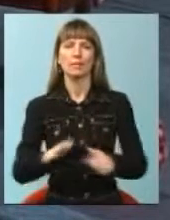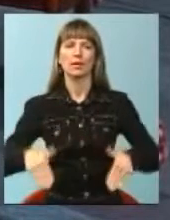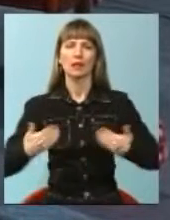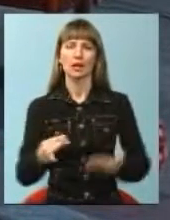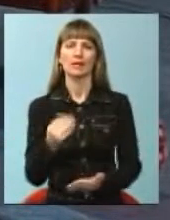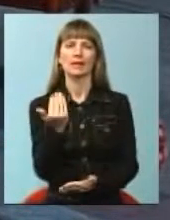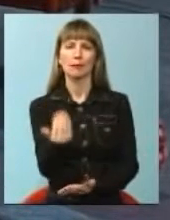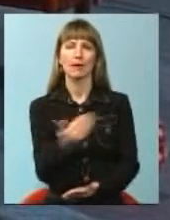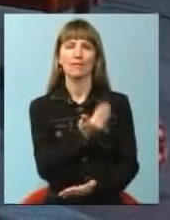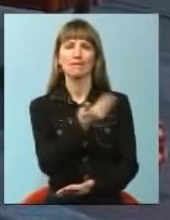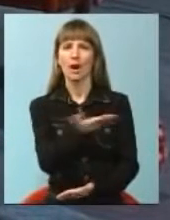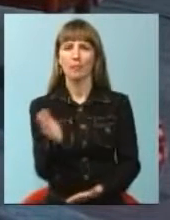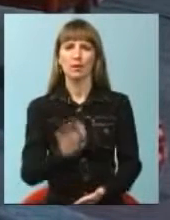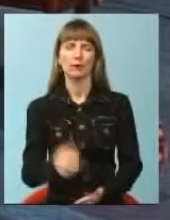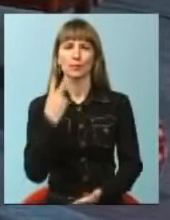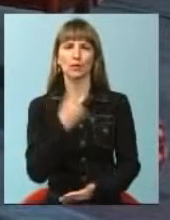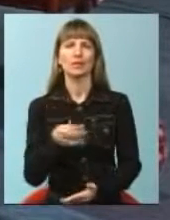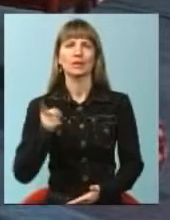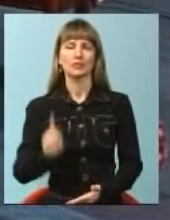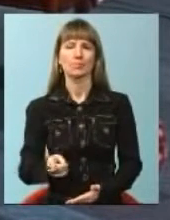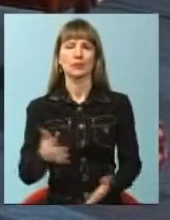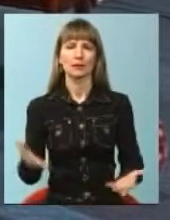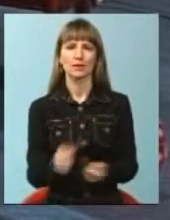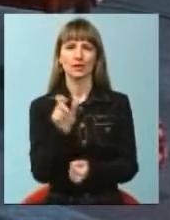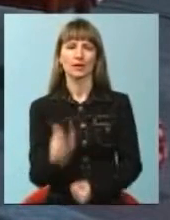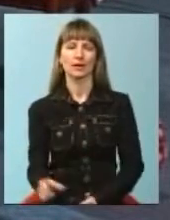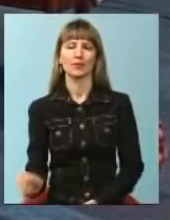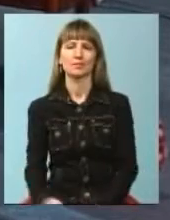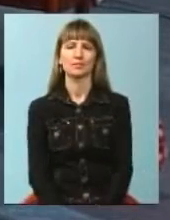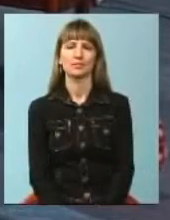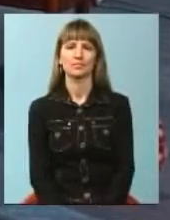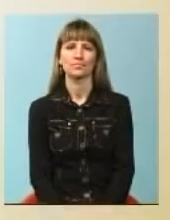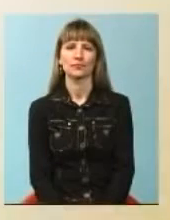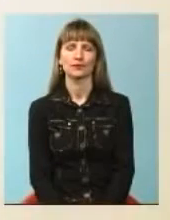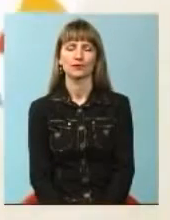тобі, і вам, малята, давайте ж подивимося на справжніх рятувальників.